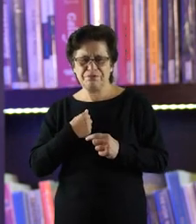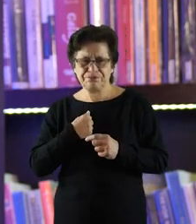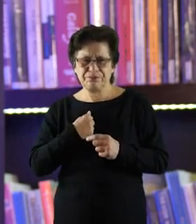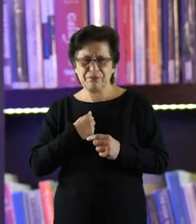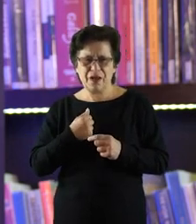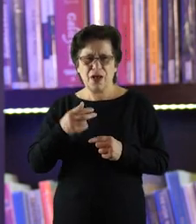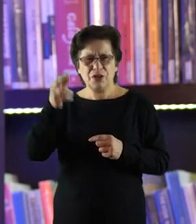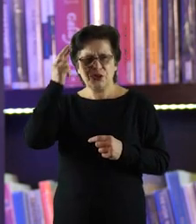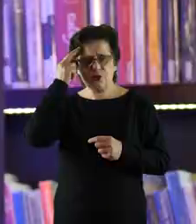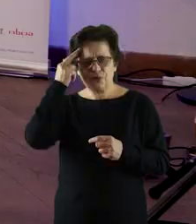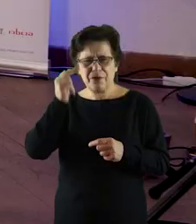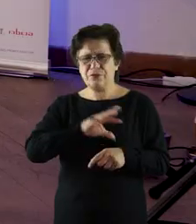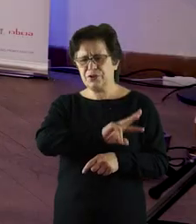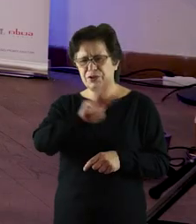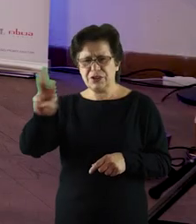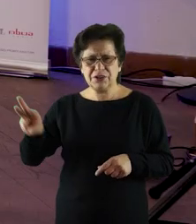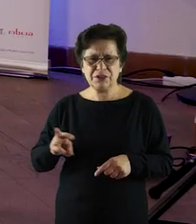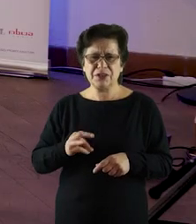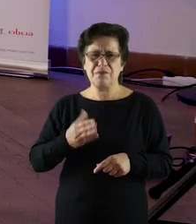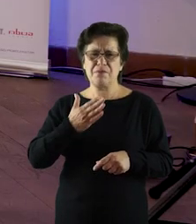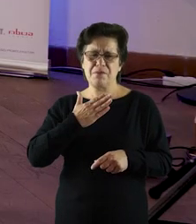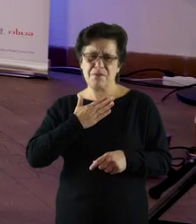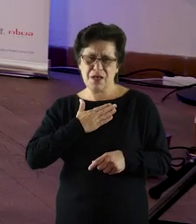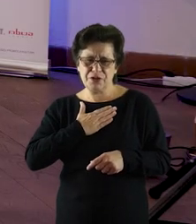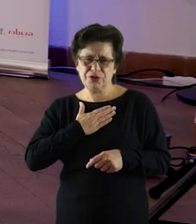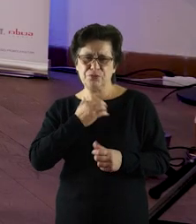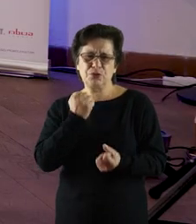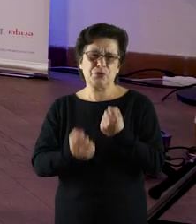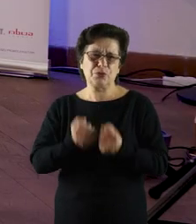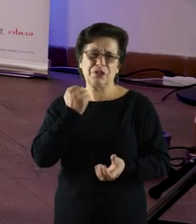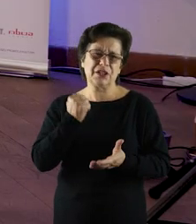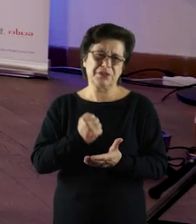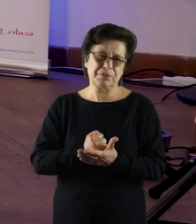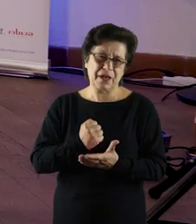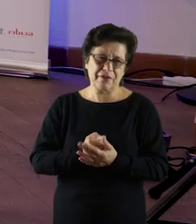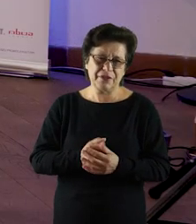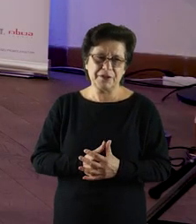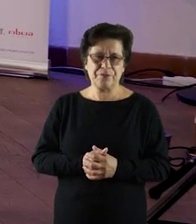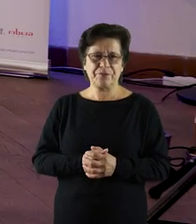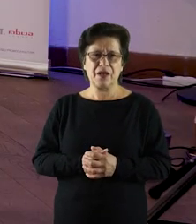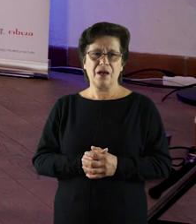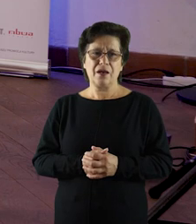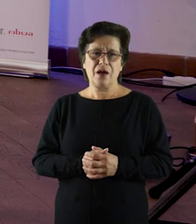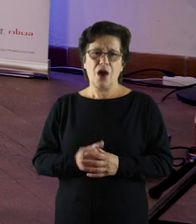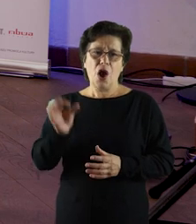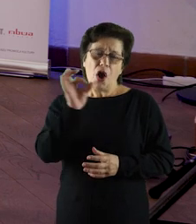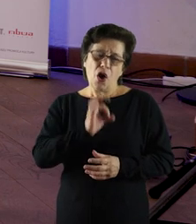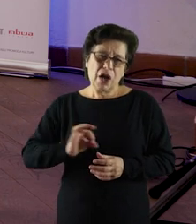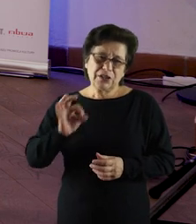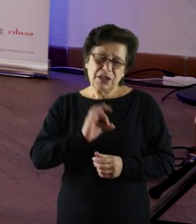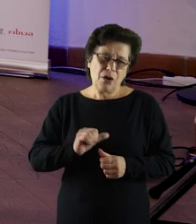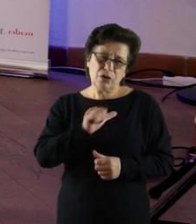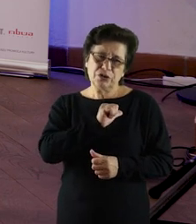nosimy takie trudne sprawy. Wydawało mi się, że moja przyjaciółka to najszczęśliwsza dziewczyna pod słońcem, ale okazało się, że jak każdy